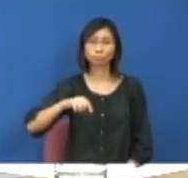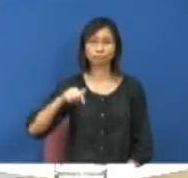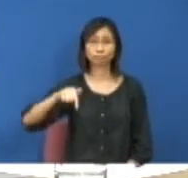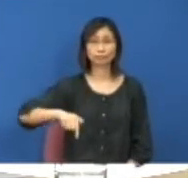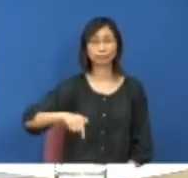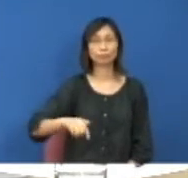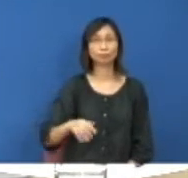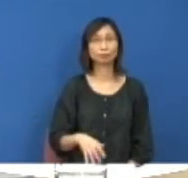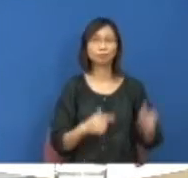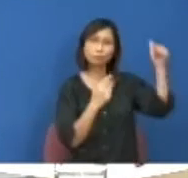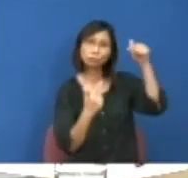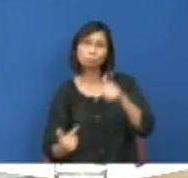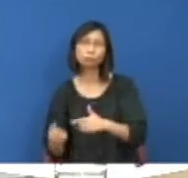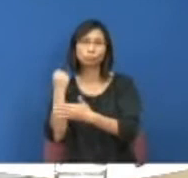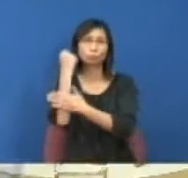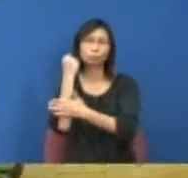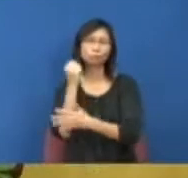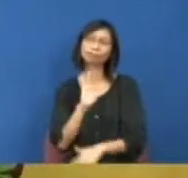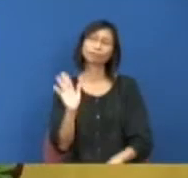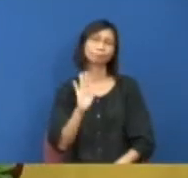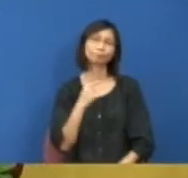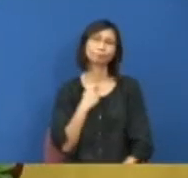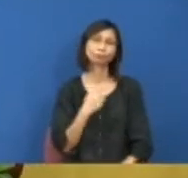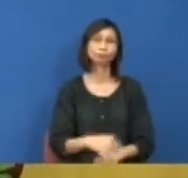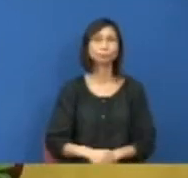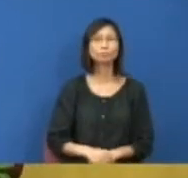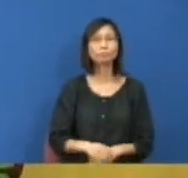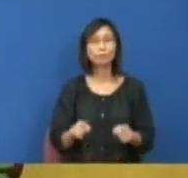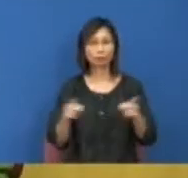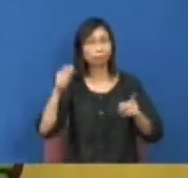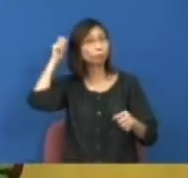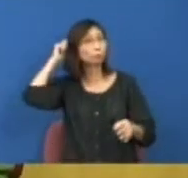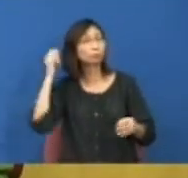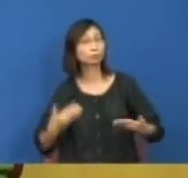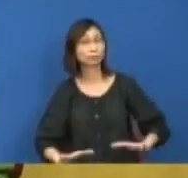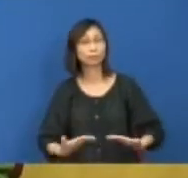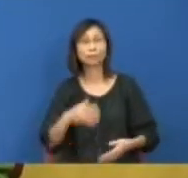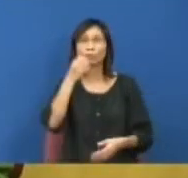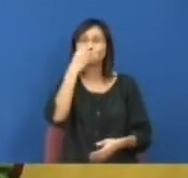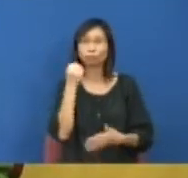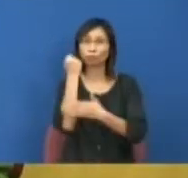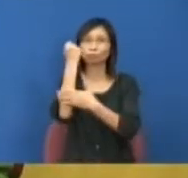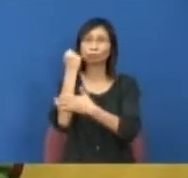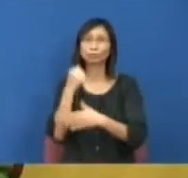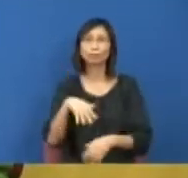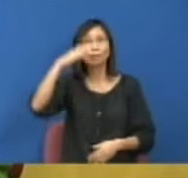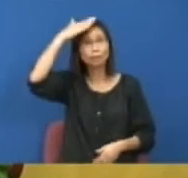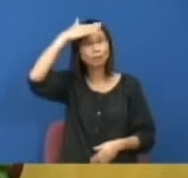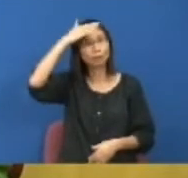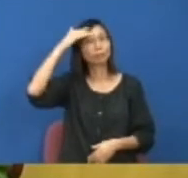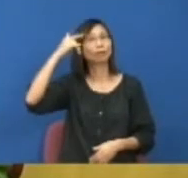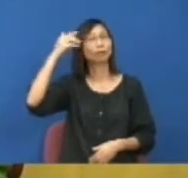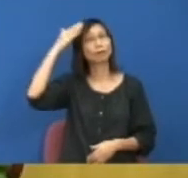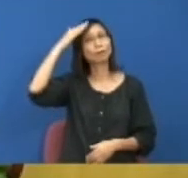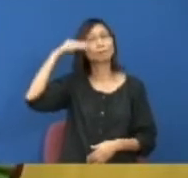所謂持續的暴力抗爭。 陳委員說，其實會不會現在，如果譬如說一個抗爭希望越來越多人參與，甚至是同